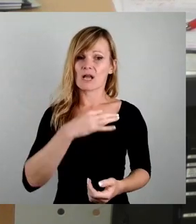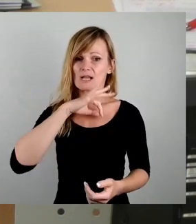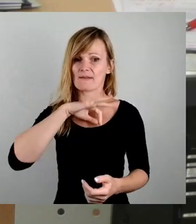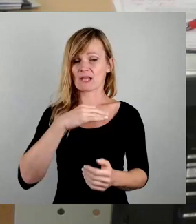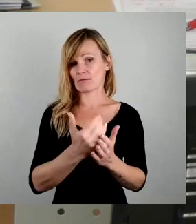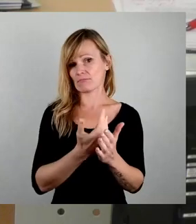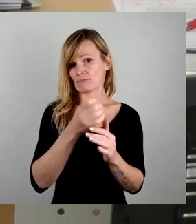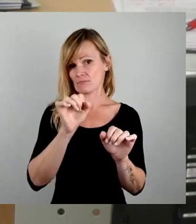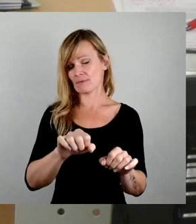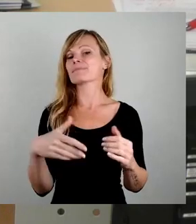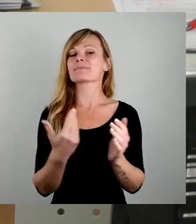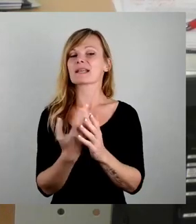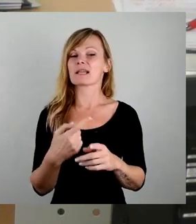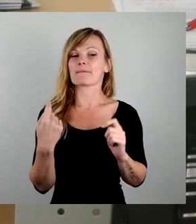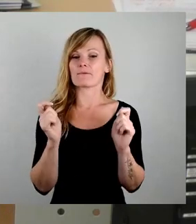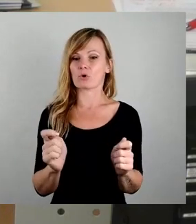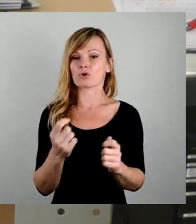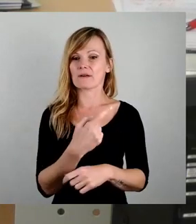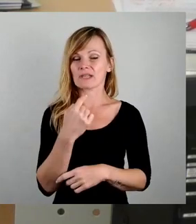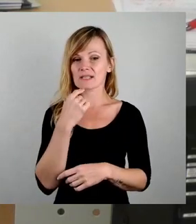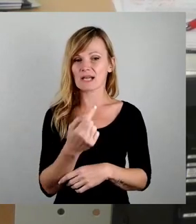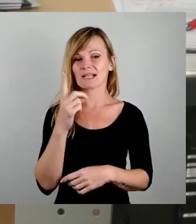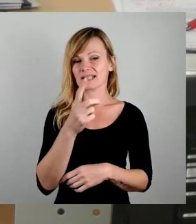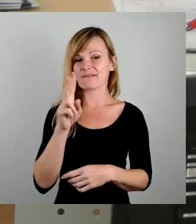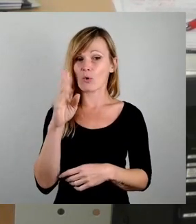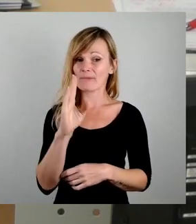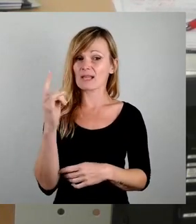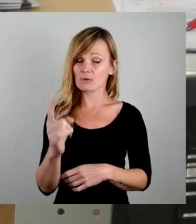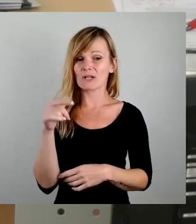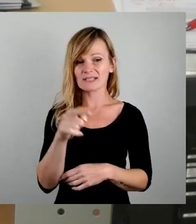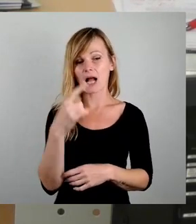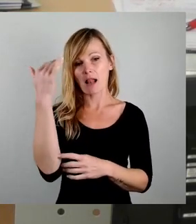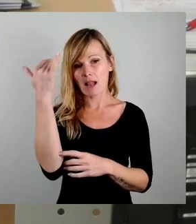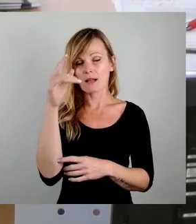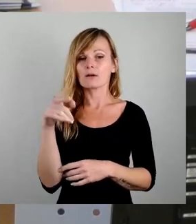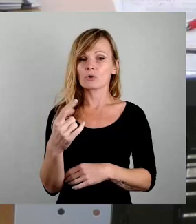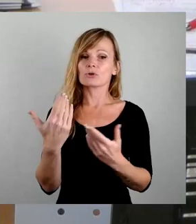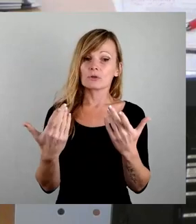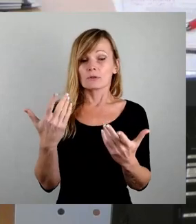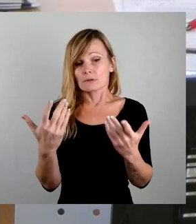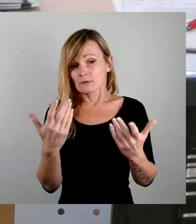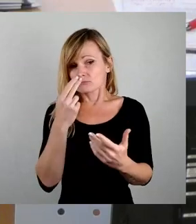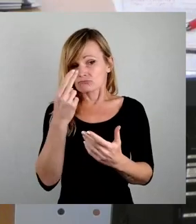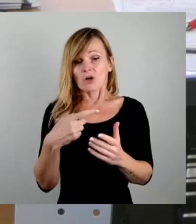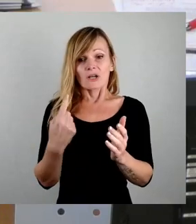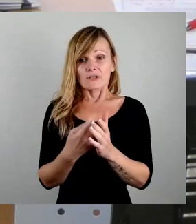Daher dieser Vorschlag, dass wir sagen, die DVB sollte sich doch dort Gedanken machen und mit Finanzierungsvorschlägen